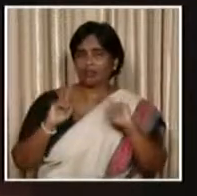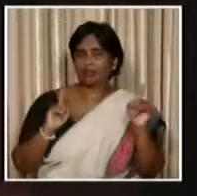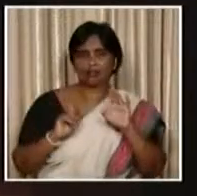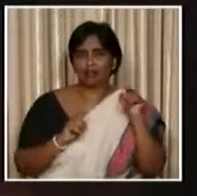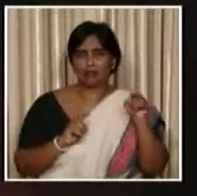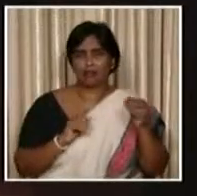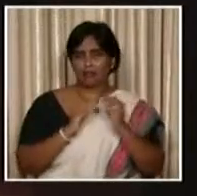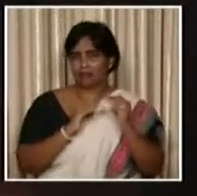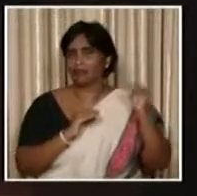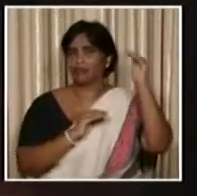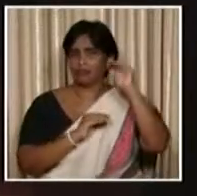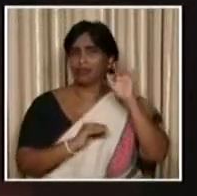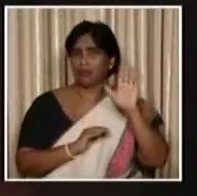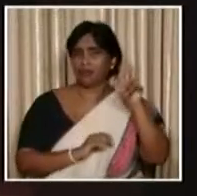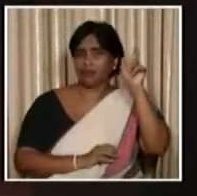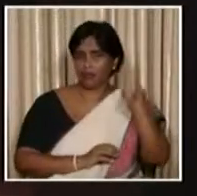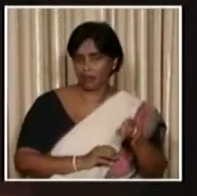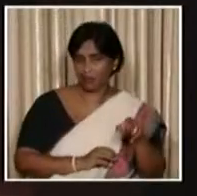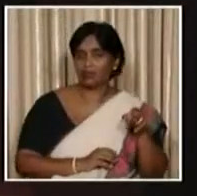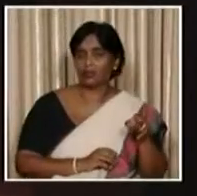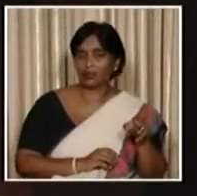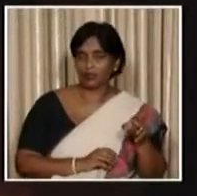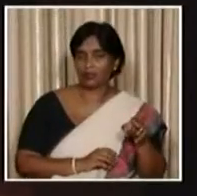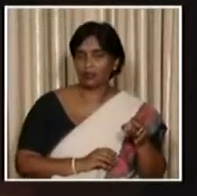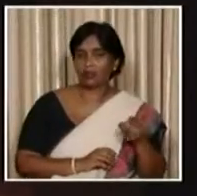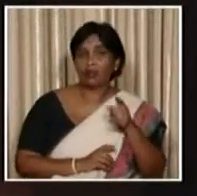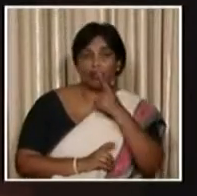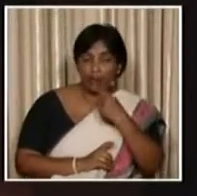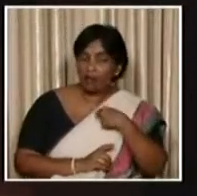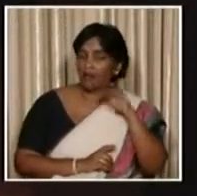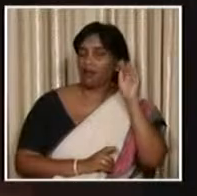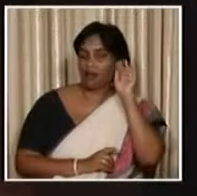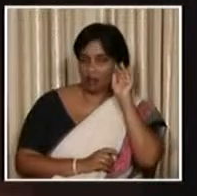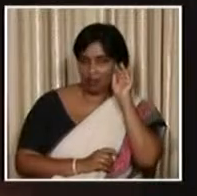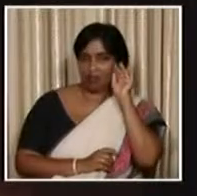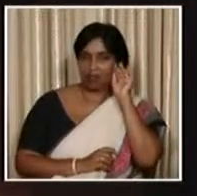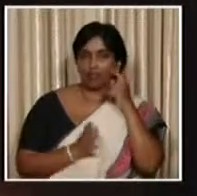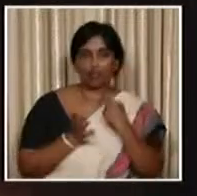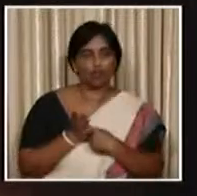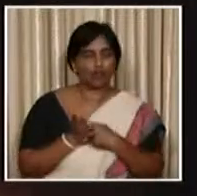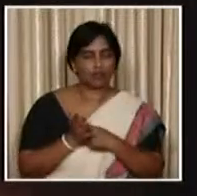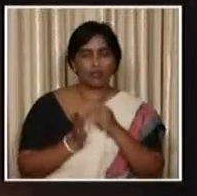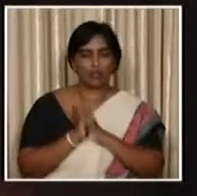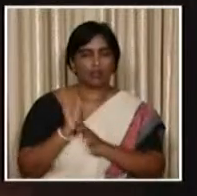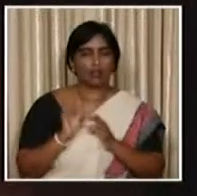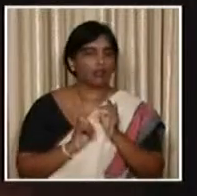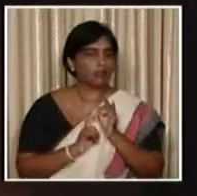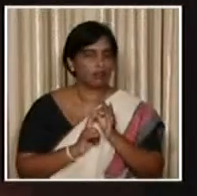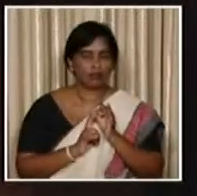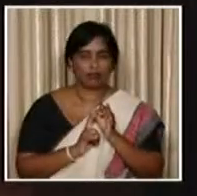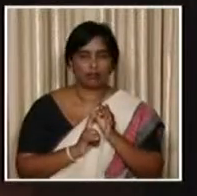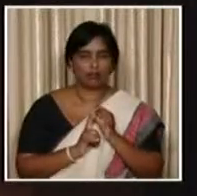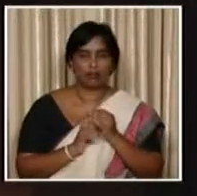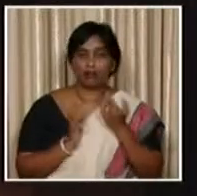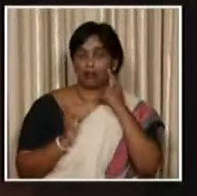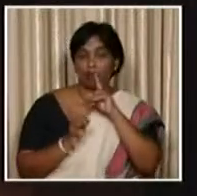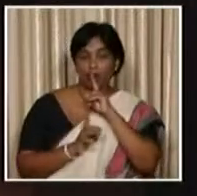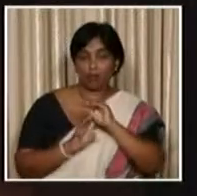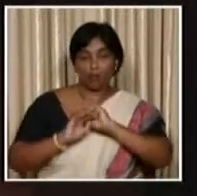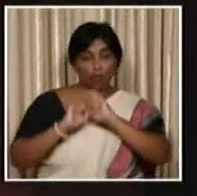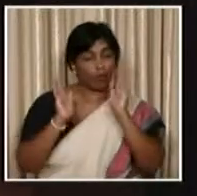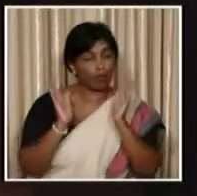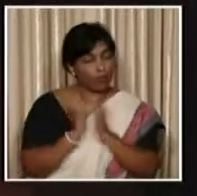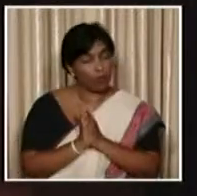ඔක්කොම ඉහළින් තියාගන්න ඕන පුද්ගලයෝ. මේගොල්ලන්ට සමන් දෙන්න. රොෂාන් රණසිංහ මැතිතුමා ඉදිරිපත් කරන හැම